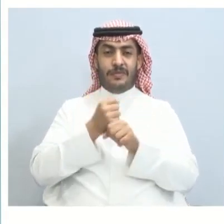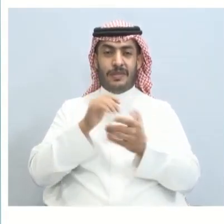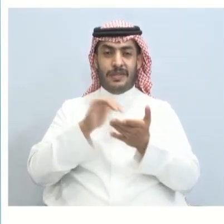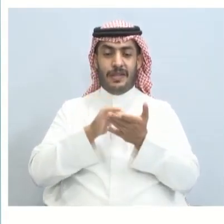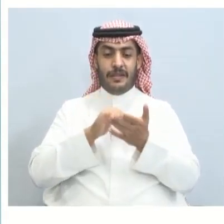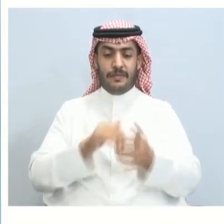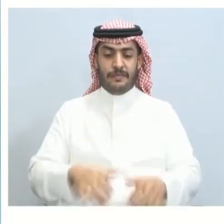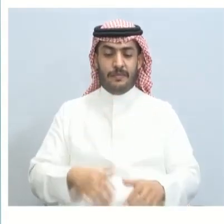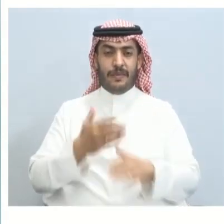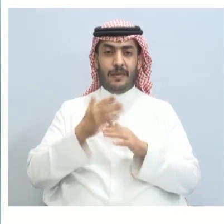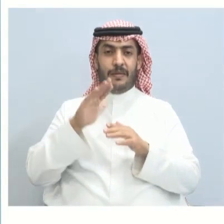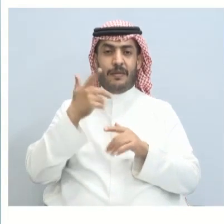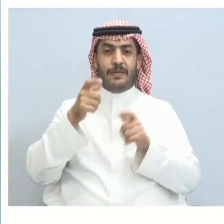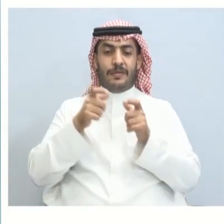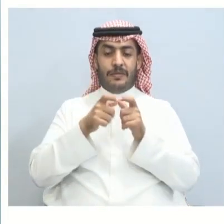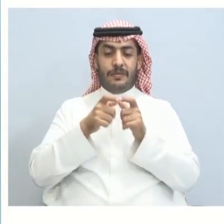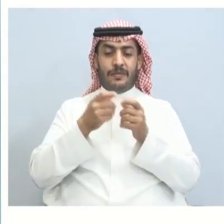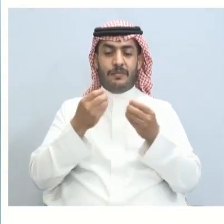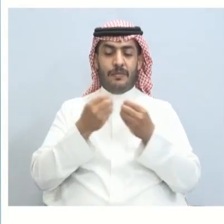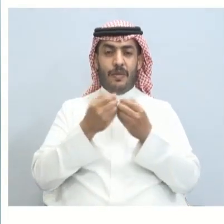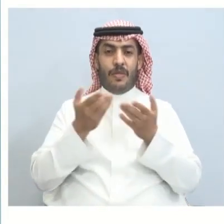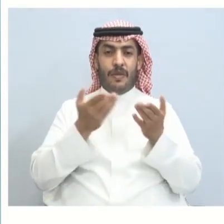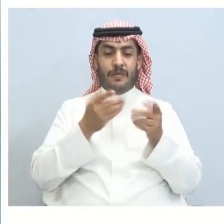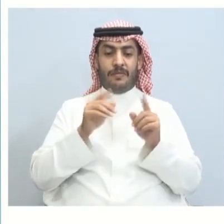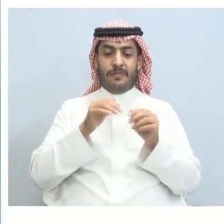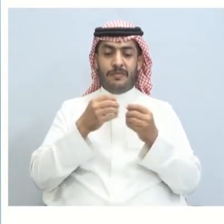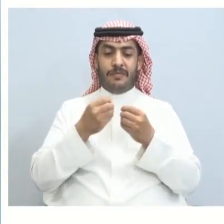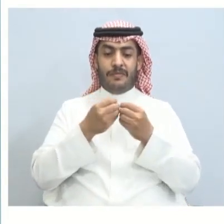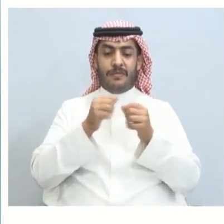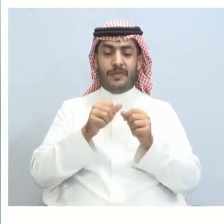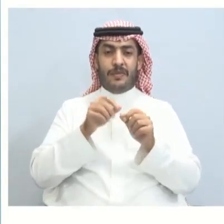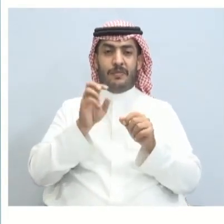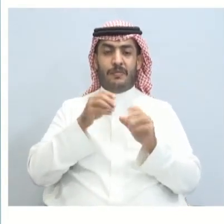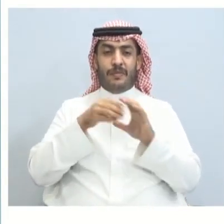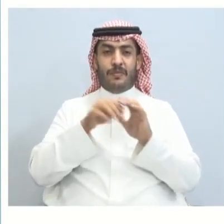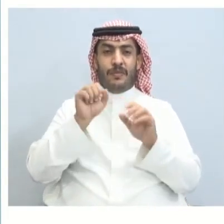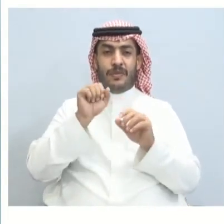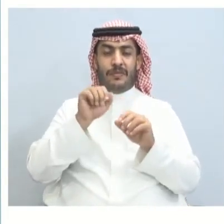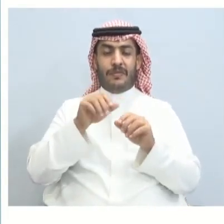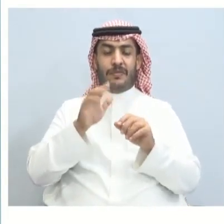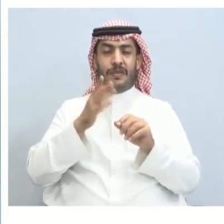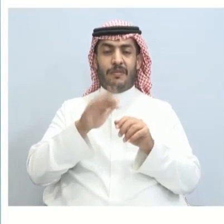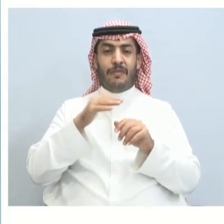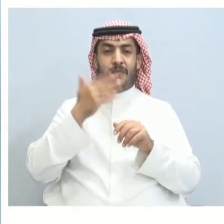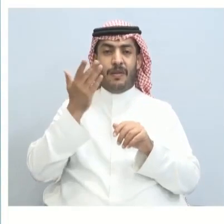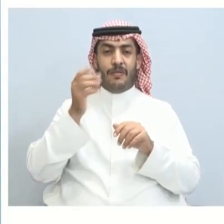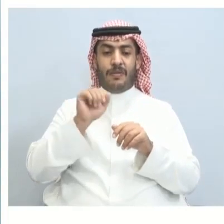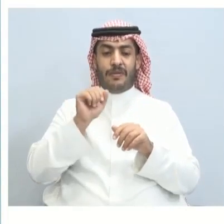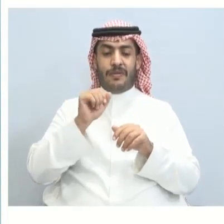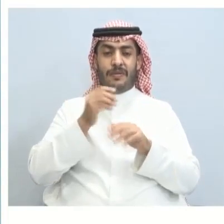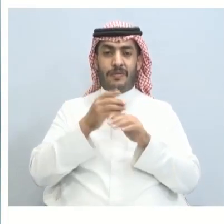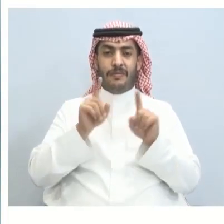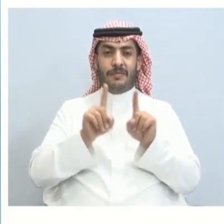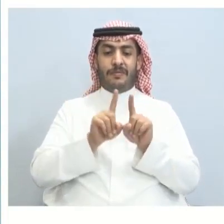السكرتير بعد الاجتماع يرافق الضيوف الذين حضروا الاجتماع الى مدخل المؤسسه قد يكون لدينا ضيوف من خارج المؤسسه وبالتالي